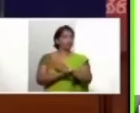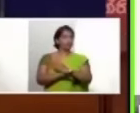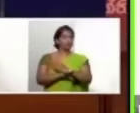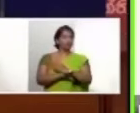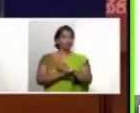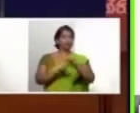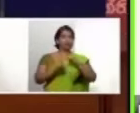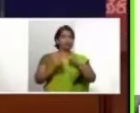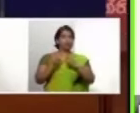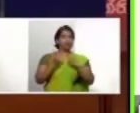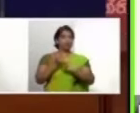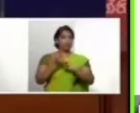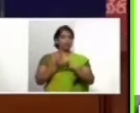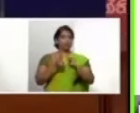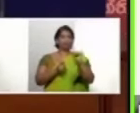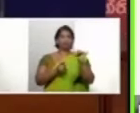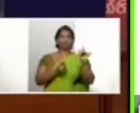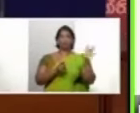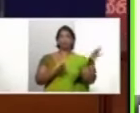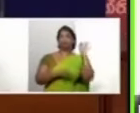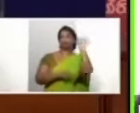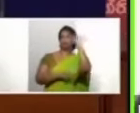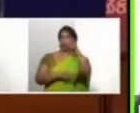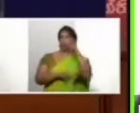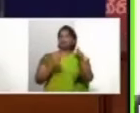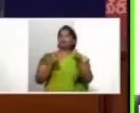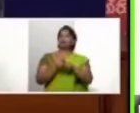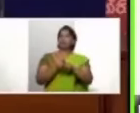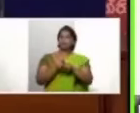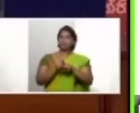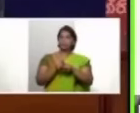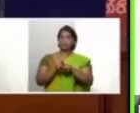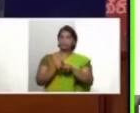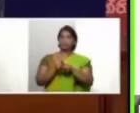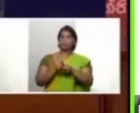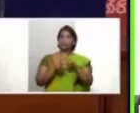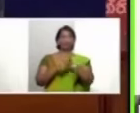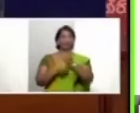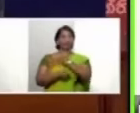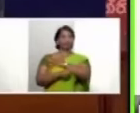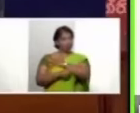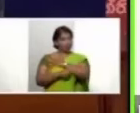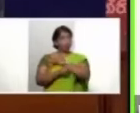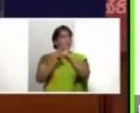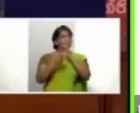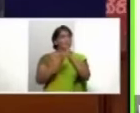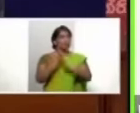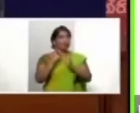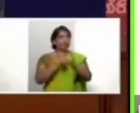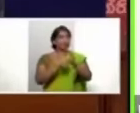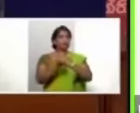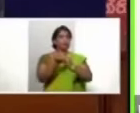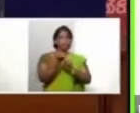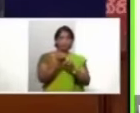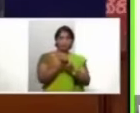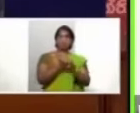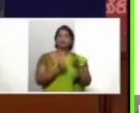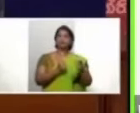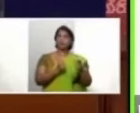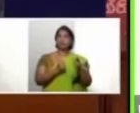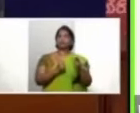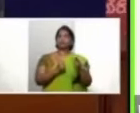අලි සබ්‍රි, එයාව අපොයින්ට් කරා ෆෝම ප්‍රෙසිඩන්ට් ගෝටබය රාජපක්ෂ, ඒ වගේට මේ UNP එකේ